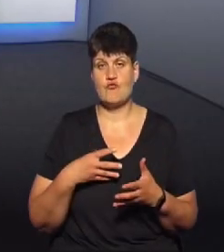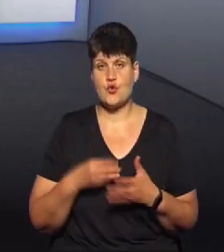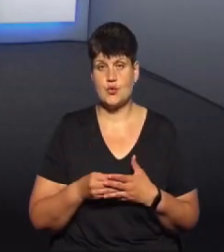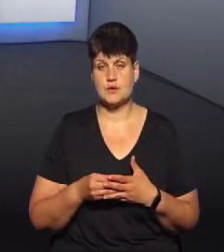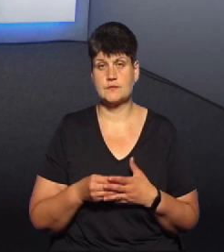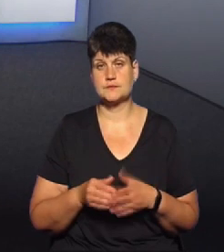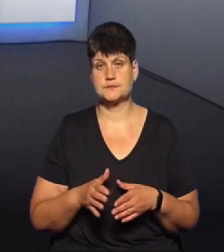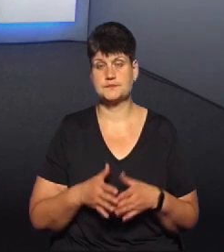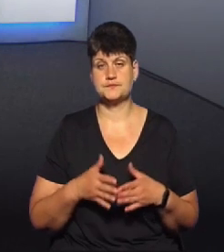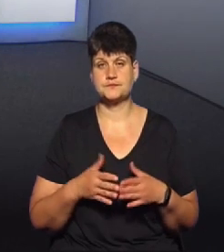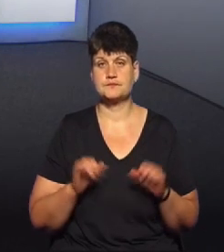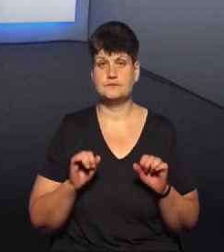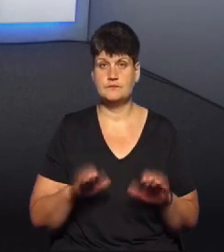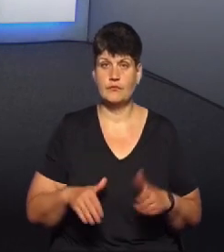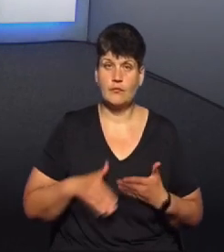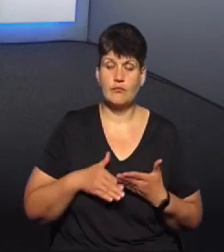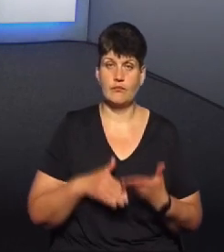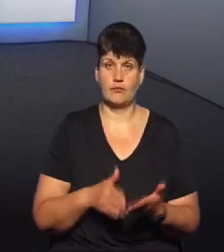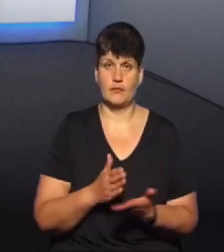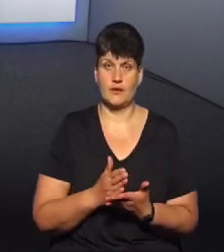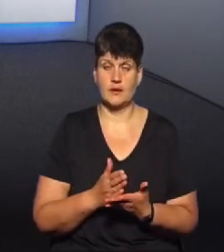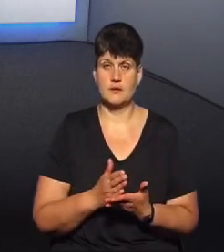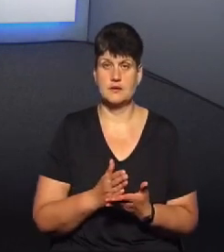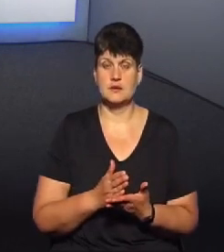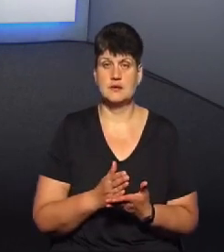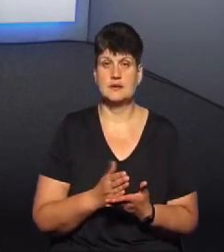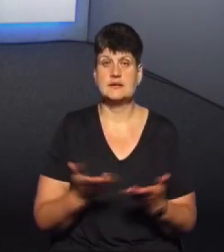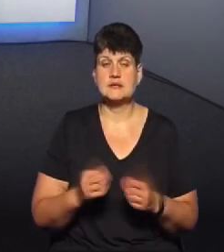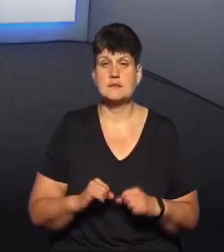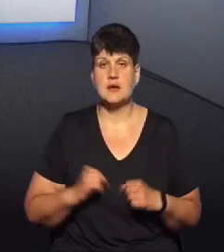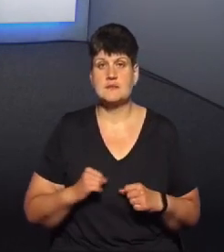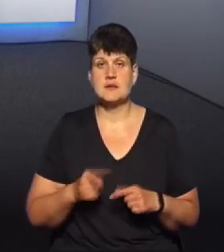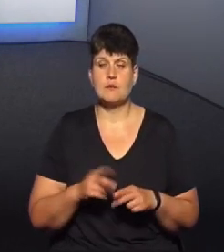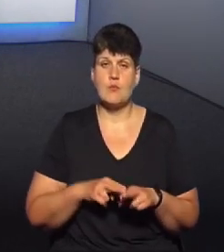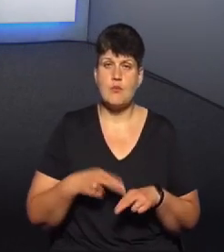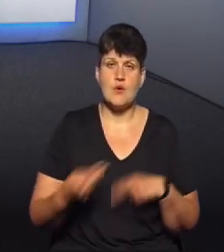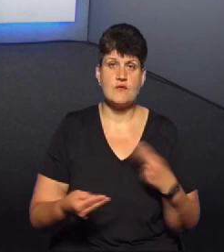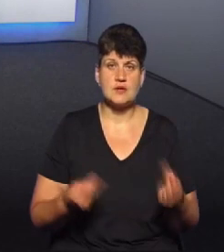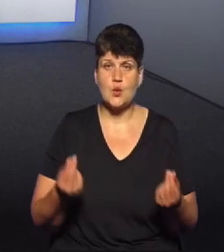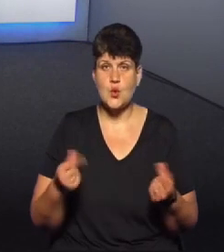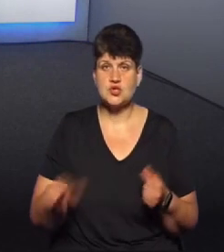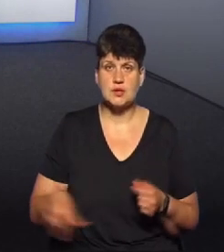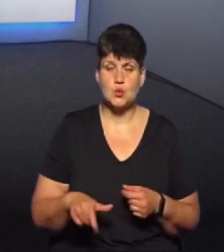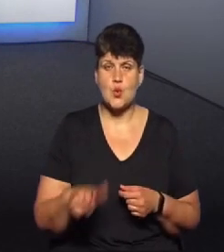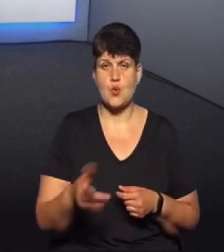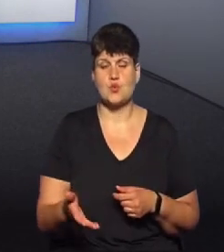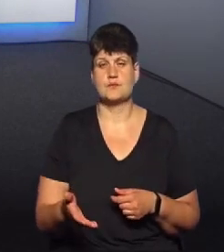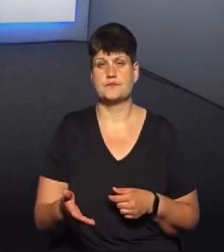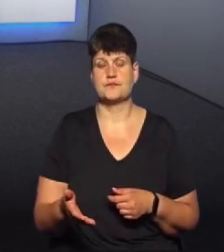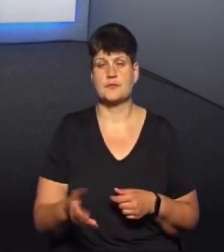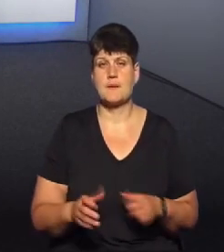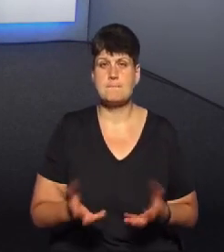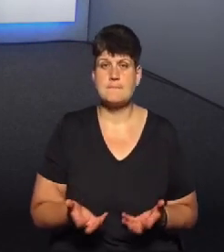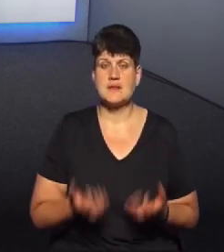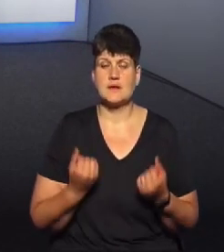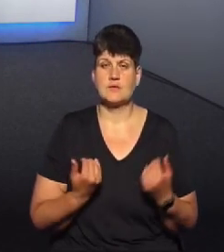своїх можливостей їм допомагаємо. Їм допомагаємо, десь намагаємося їм вертати гроші на дорогу і їх підтримувати